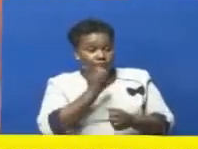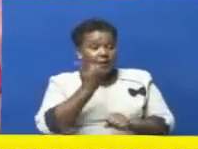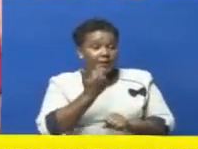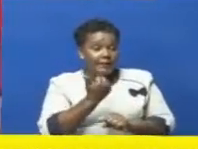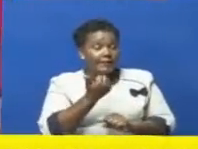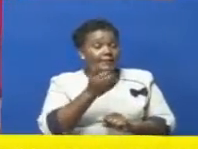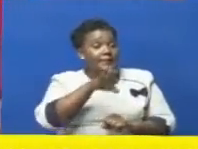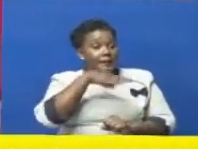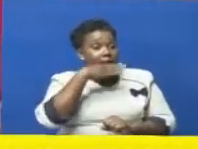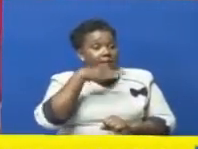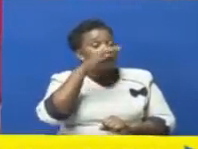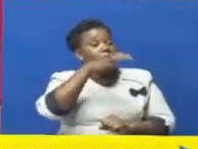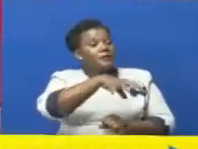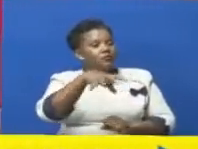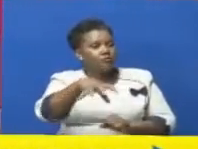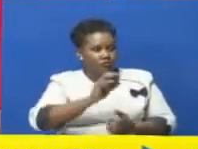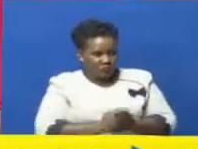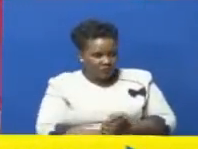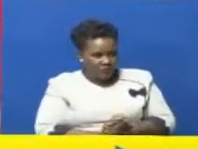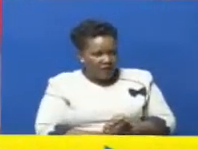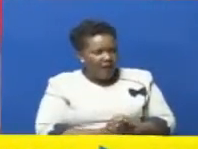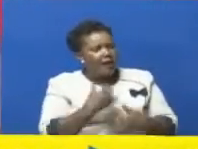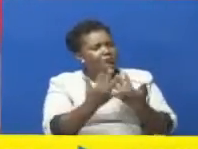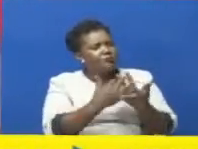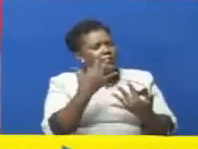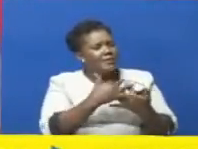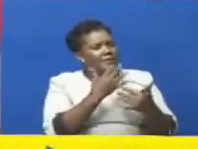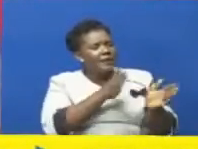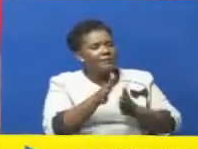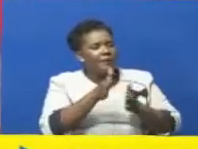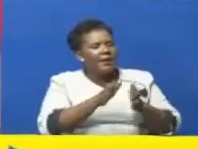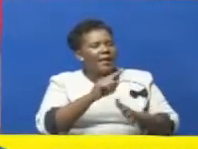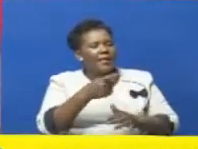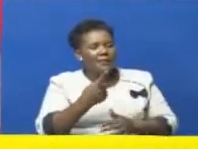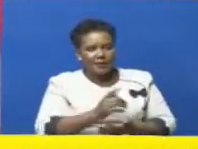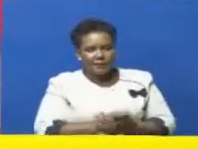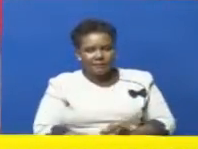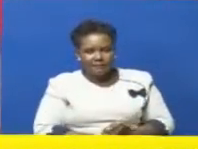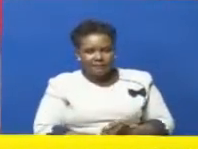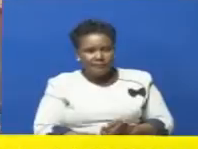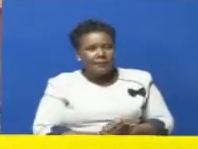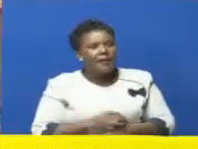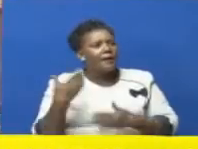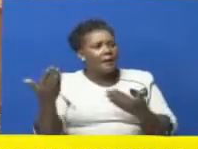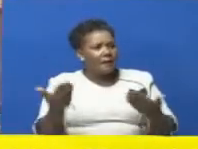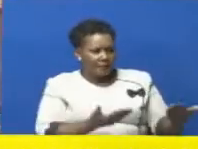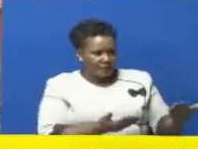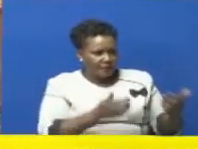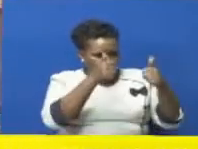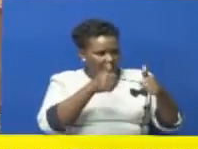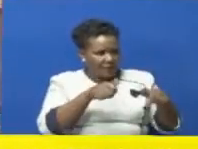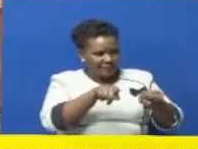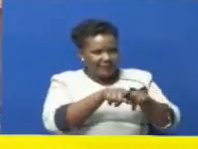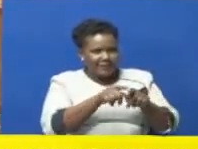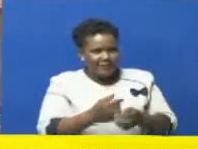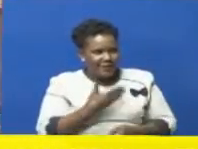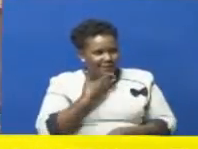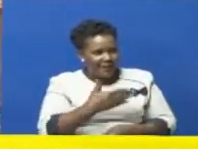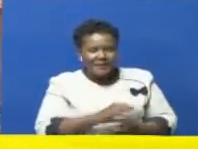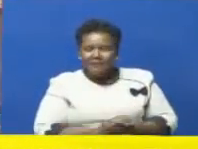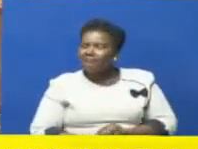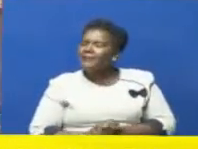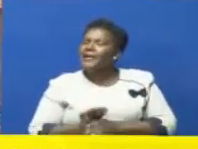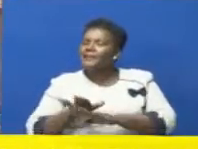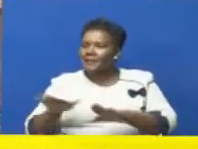kufahamu sokoni kuna nini, na tayari mwenzangu yuko hapa Vumilia Mwasha. Habari za saizi? Salamu. Hivi